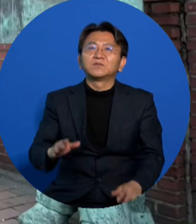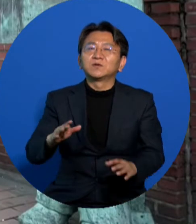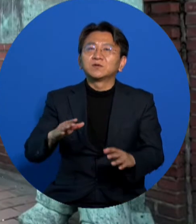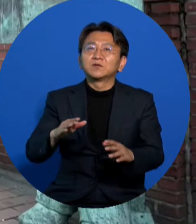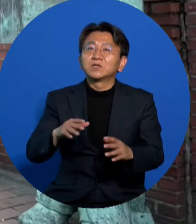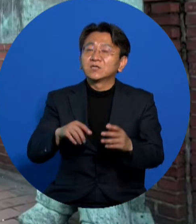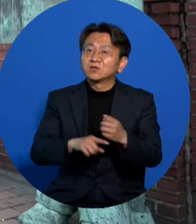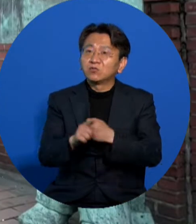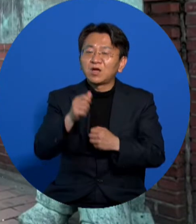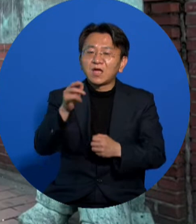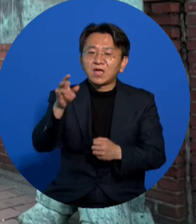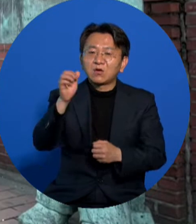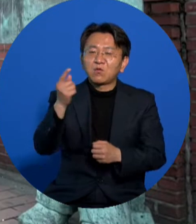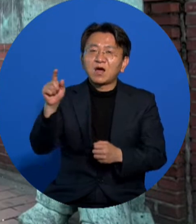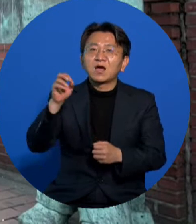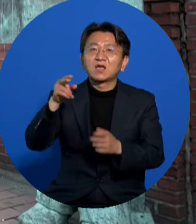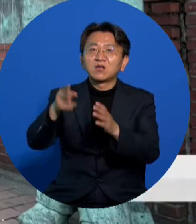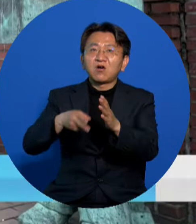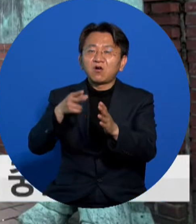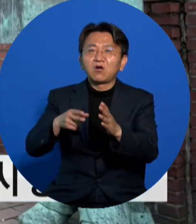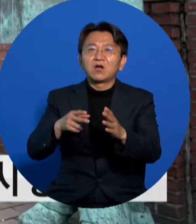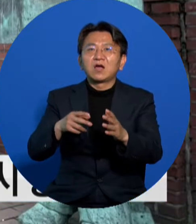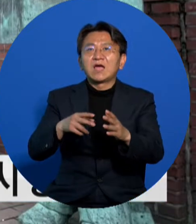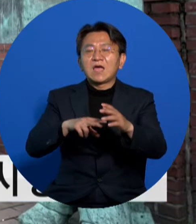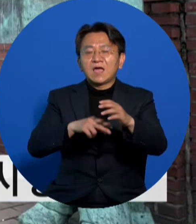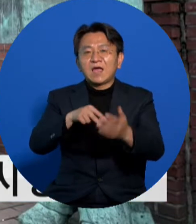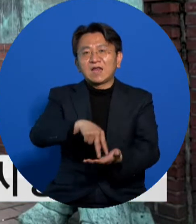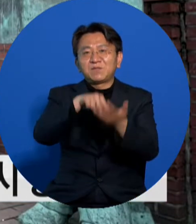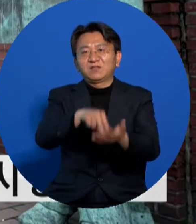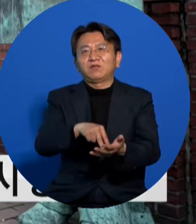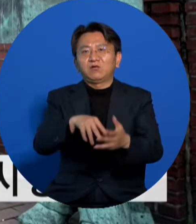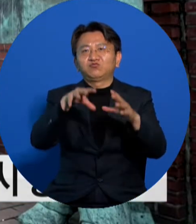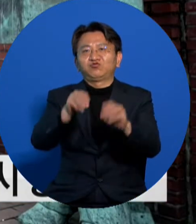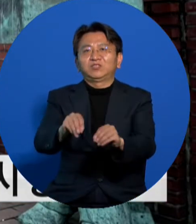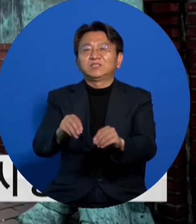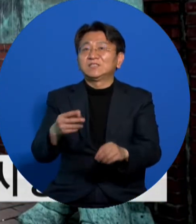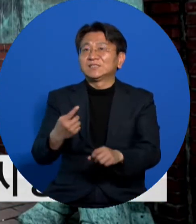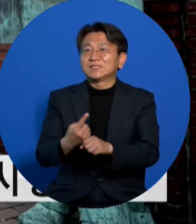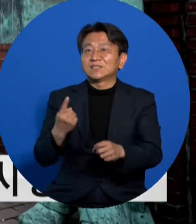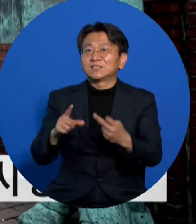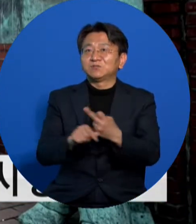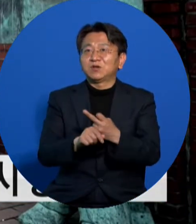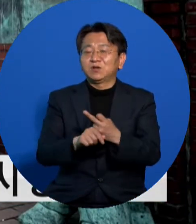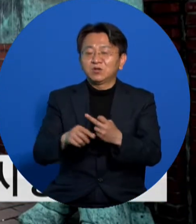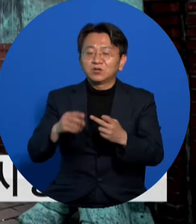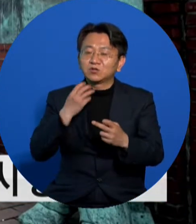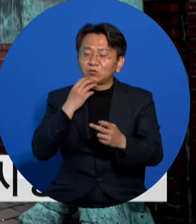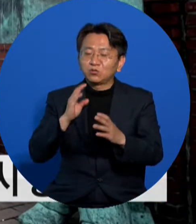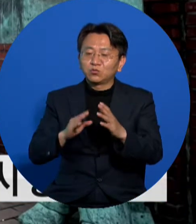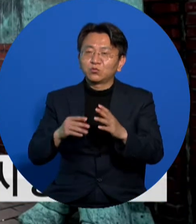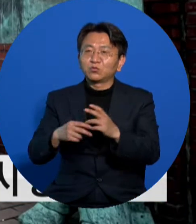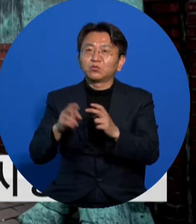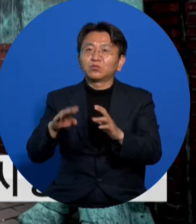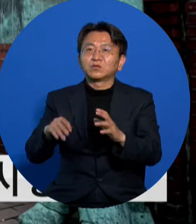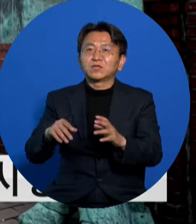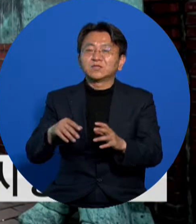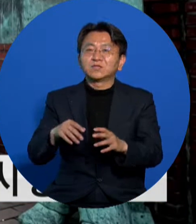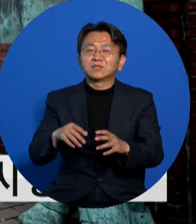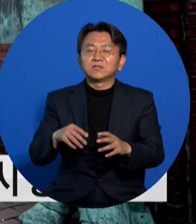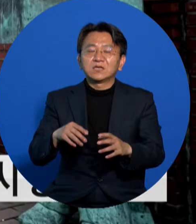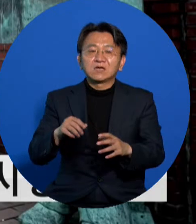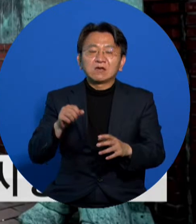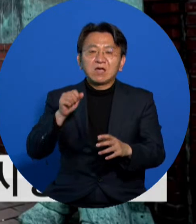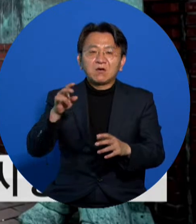건 해화역 엘리베이터 가동 중지 사건입니다. 지난해 12월 서울교통공사는 장애인 단체가 해화역